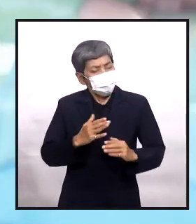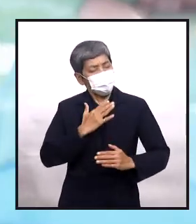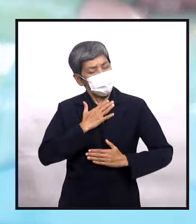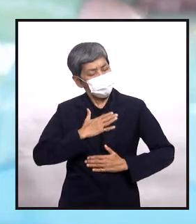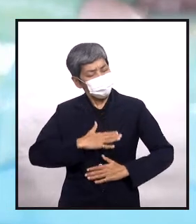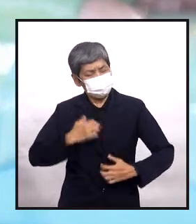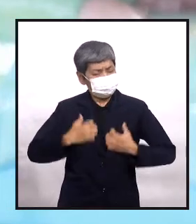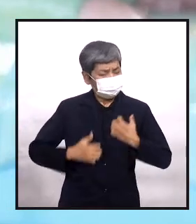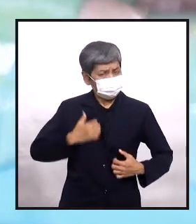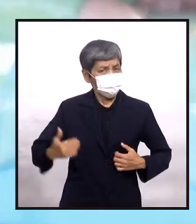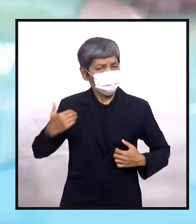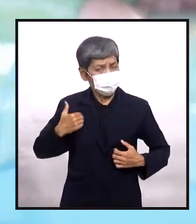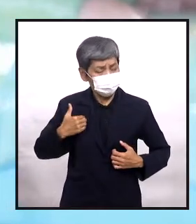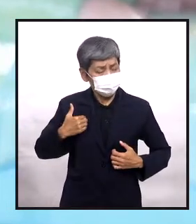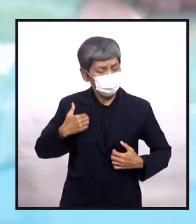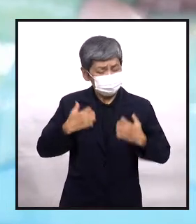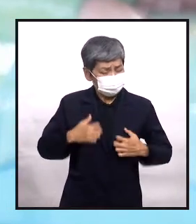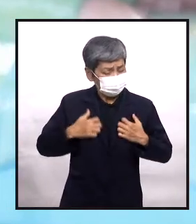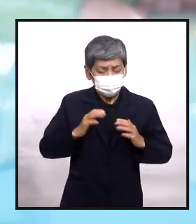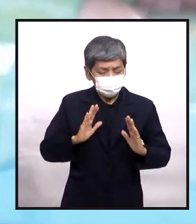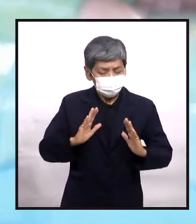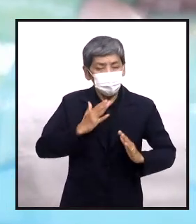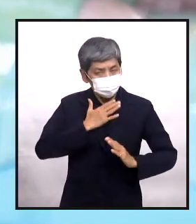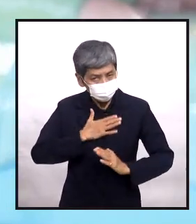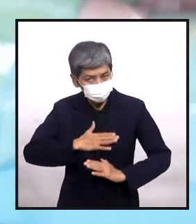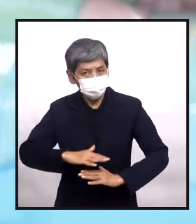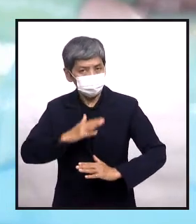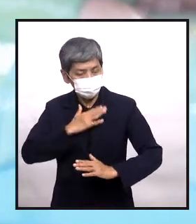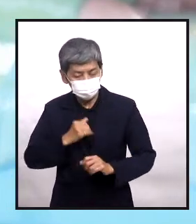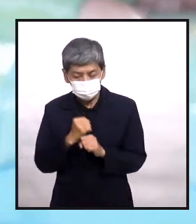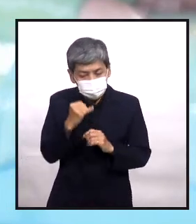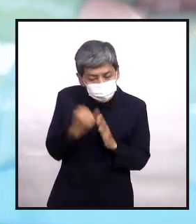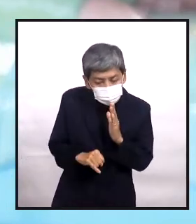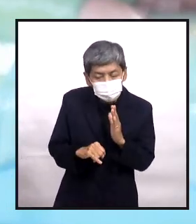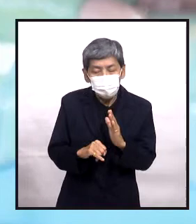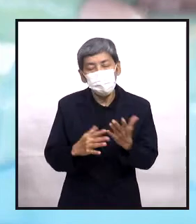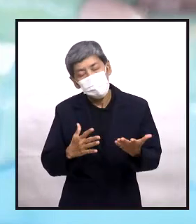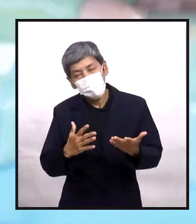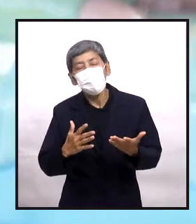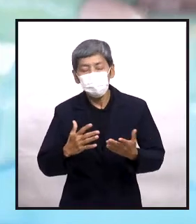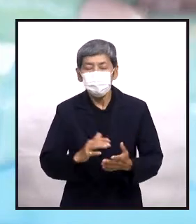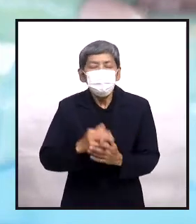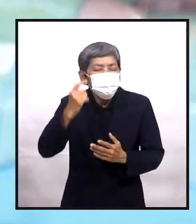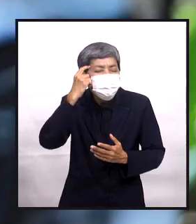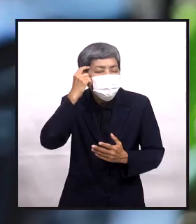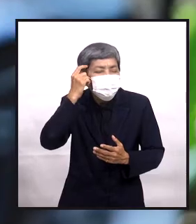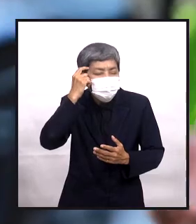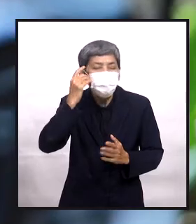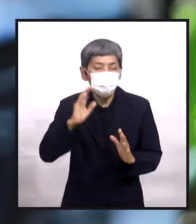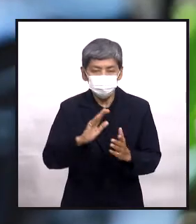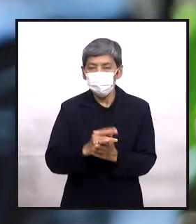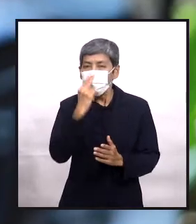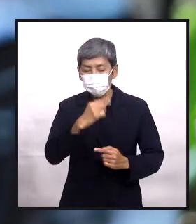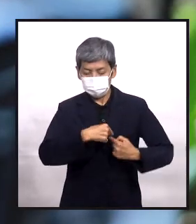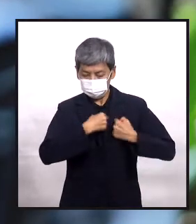ตมันทุรนทุรายไหมถ้ามันทุรนทุรายมันจะผิดศีลขาดวินหรือว่าทะลุอะไรไปเลยก็ว่